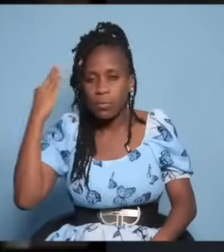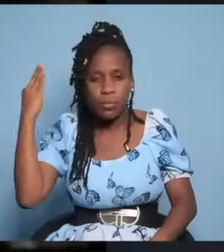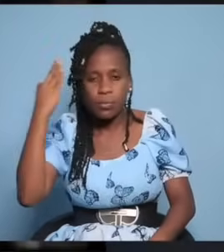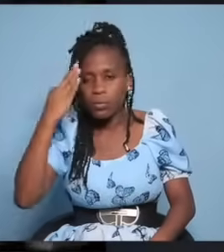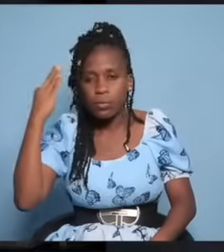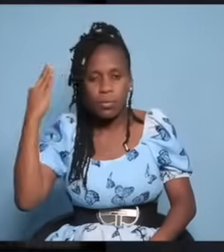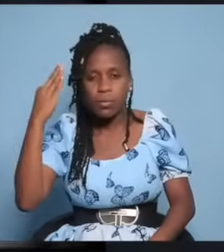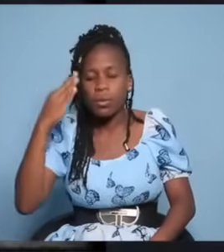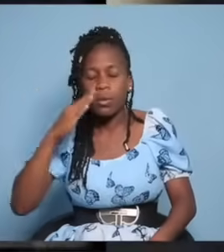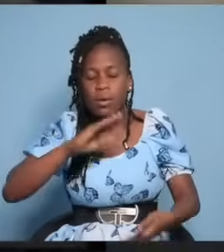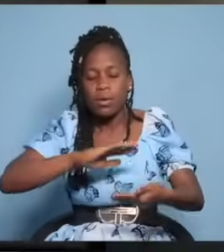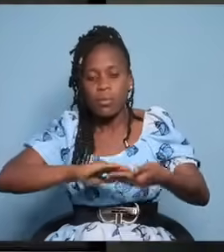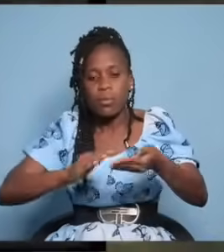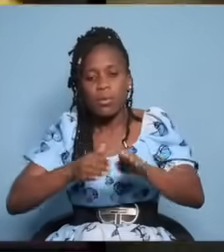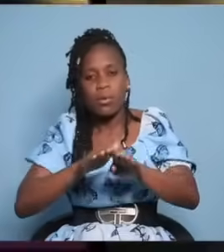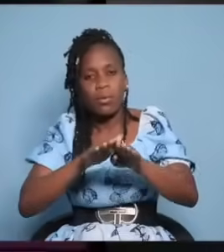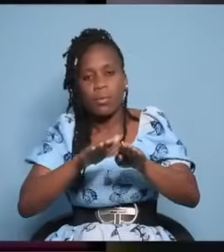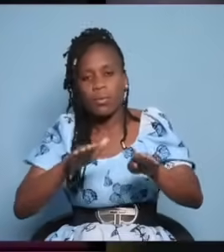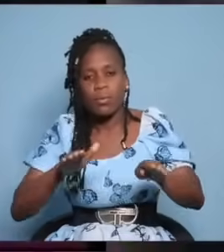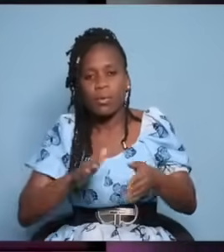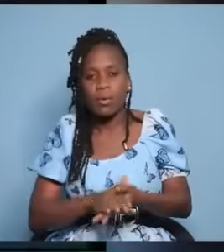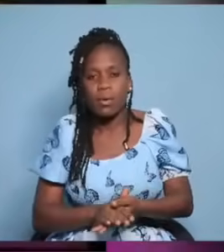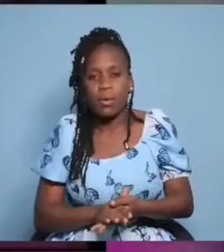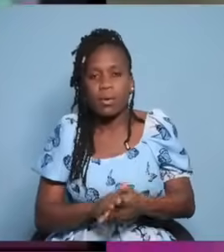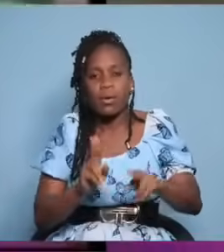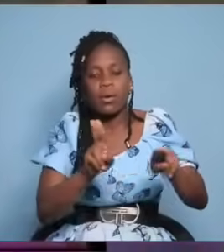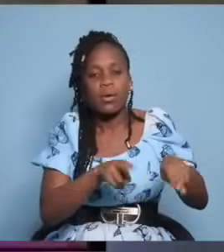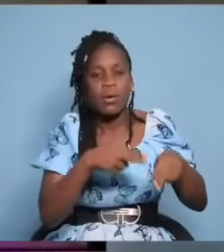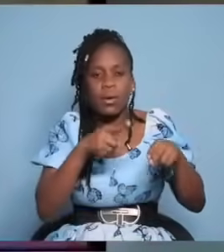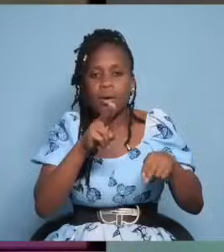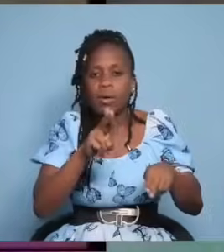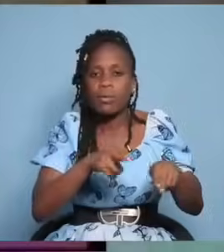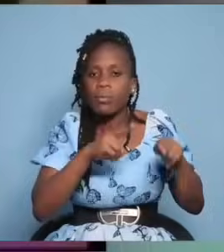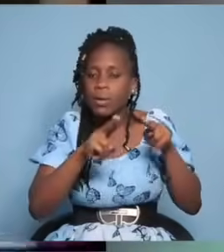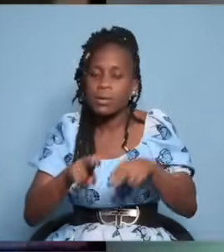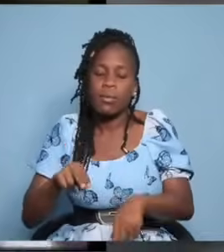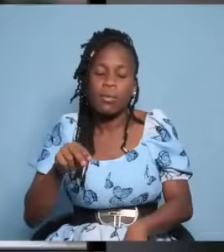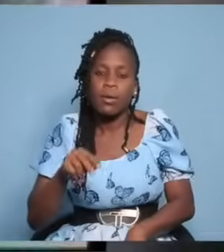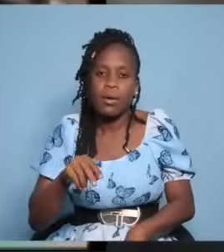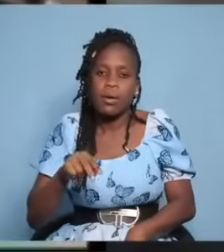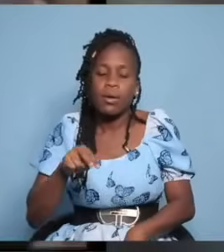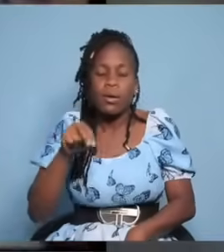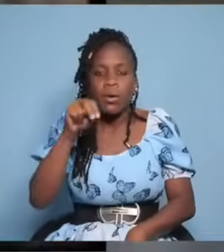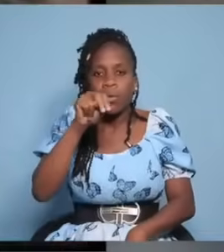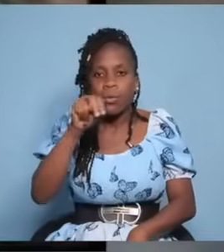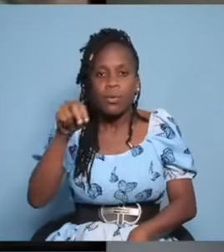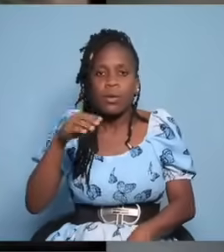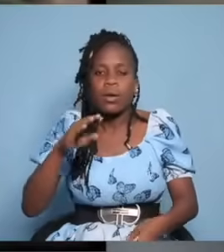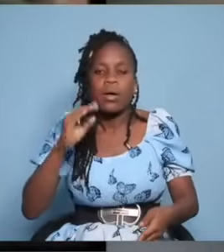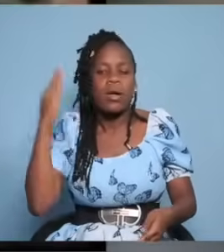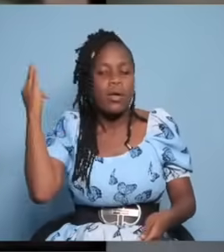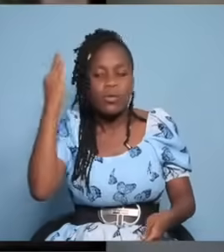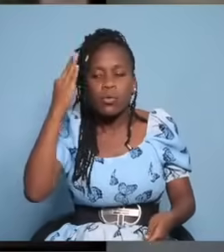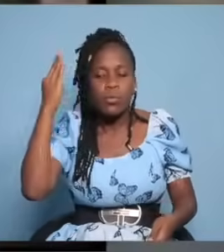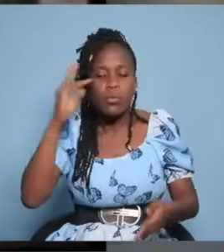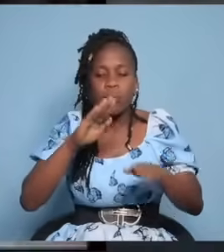peacemaking au peace nini, ile mkataba wa amani wa Naivasha, alipohubiri unity, sudaism, umoja, pale ndio